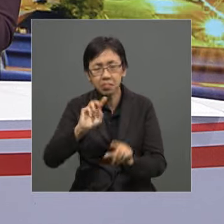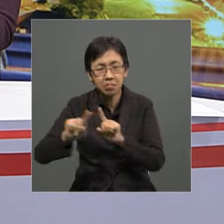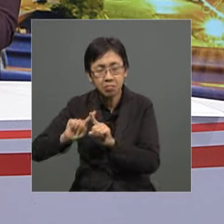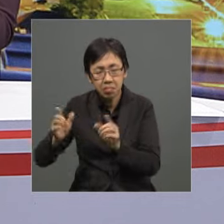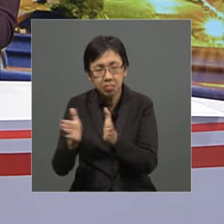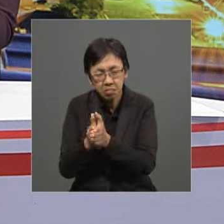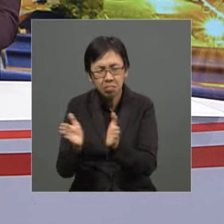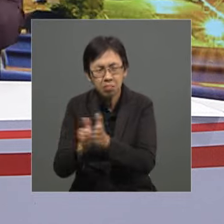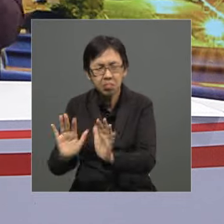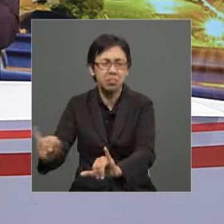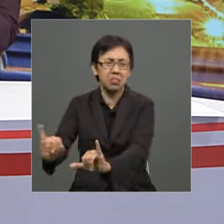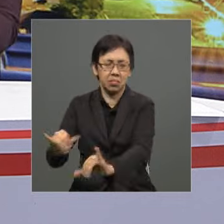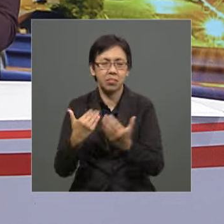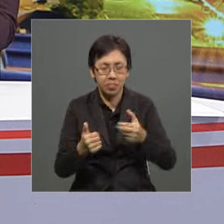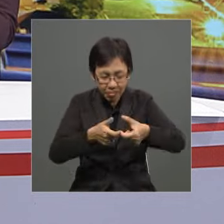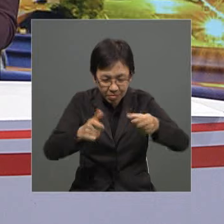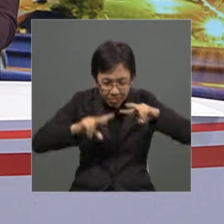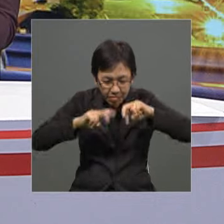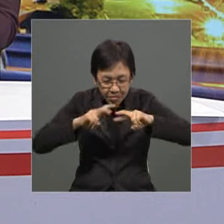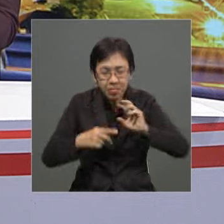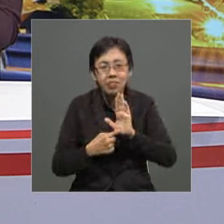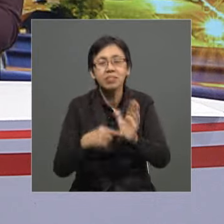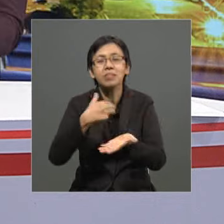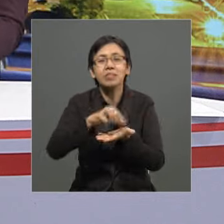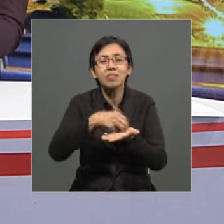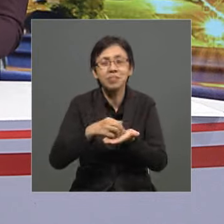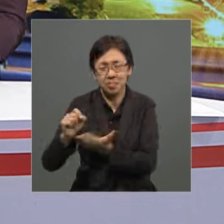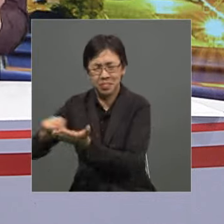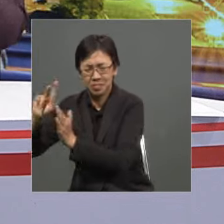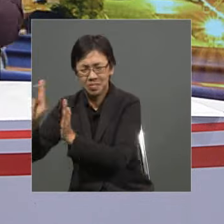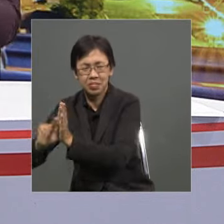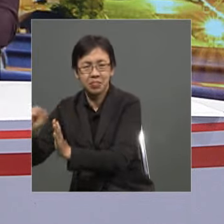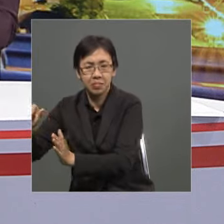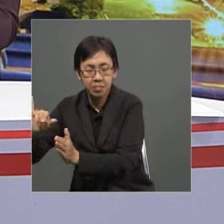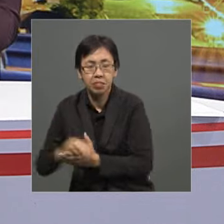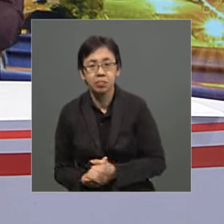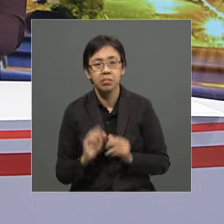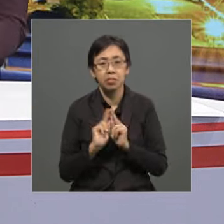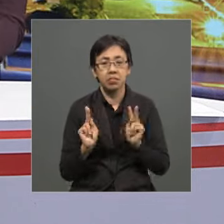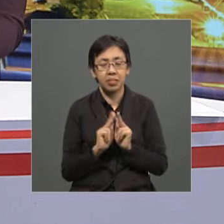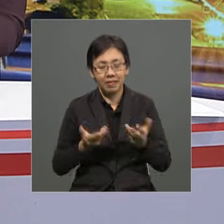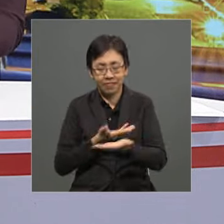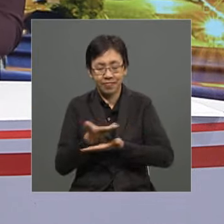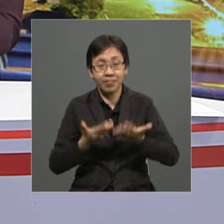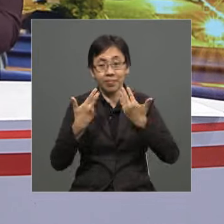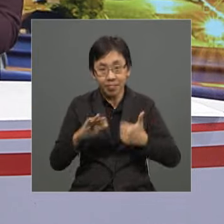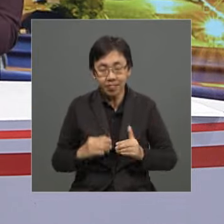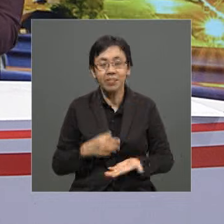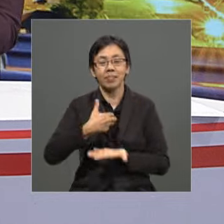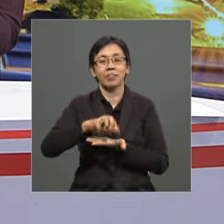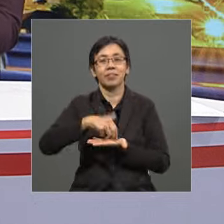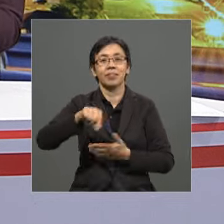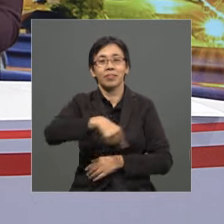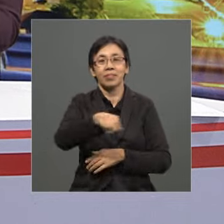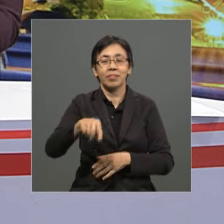ร่างตอนเนี้ยเป็นแค่การมาศึกษาเฉยๆซึ่งยังไม่ถึงขั้นนั้นยังไม่ถึงขั้นนั้นทีนี้ณะคณะกรรมาธิการเนี่ยศึกษาเสร็จแล้วต้องมารายงานต่อ